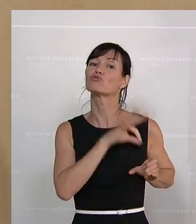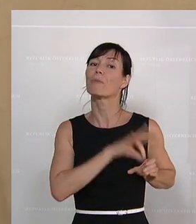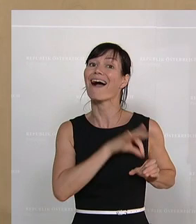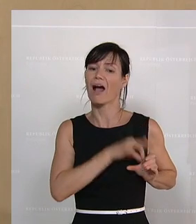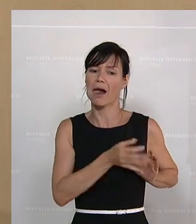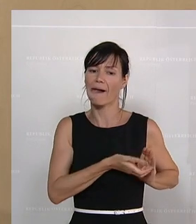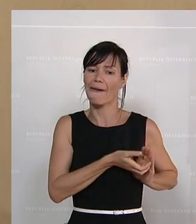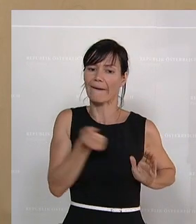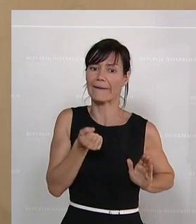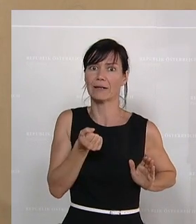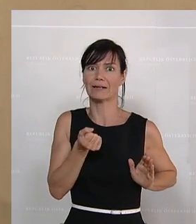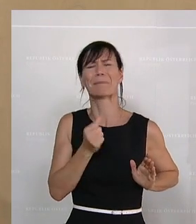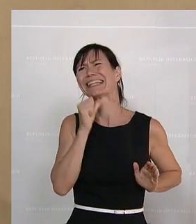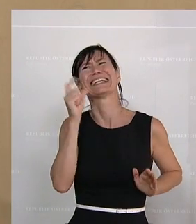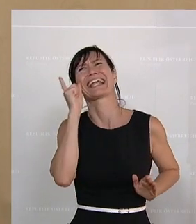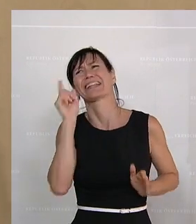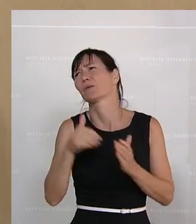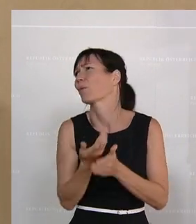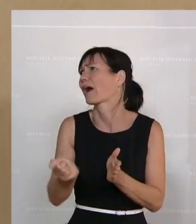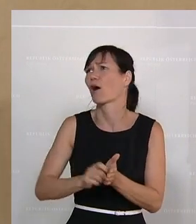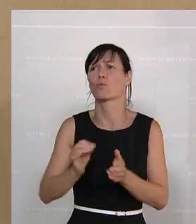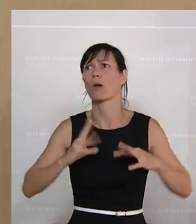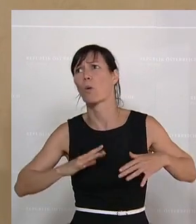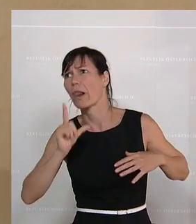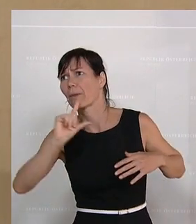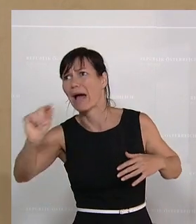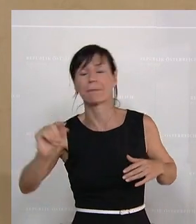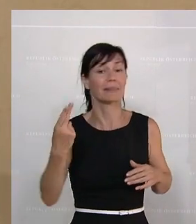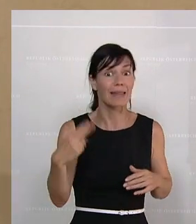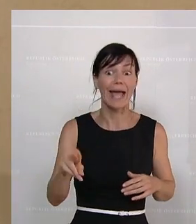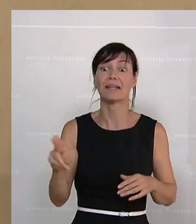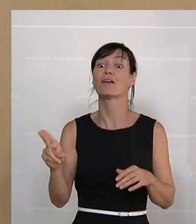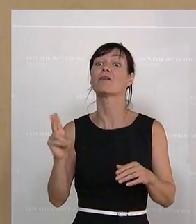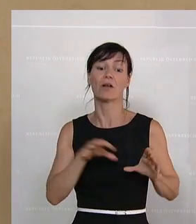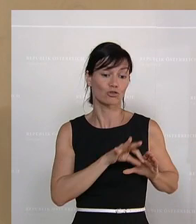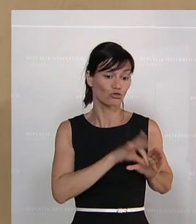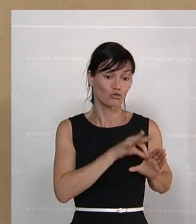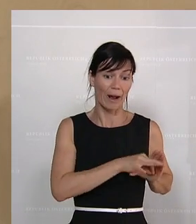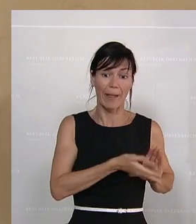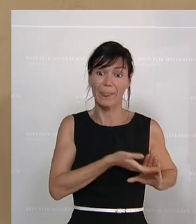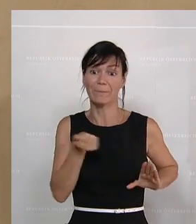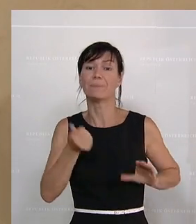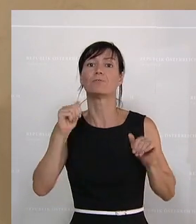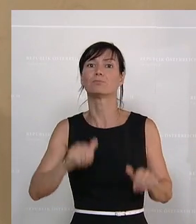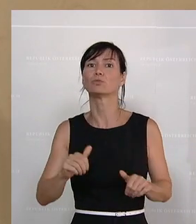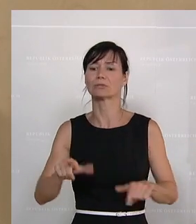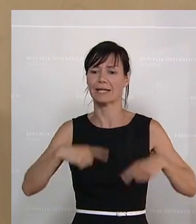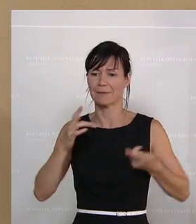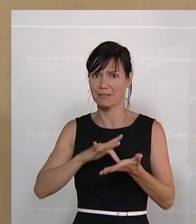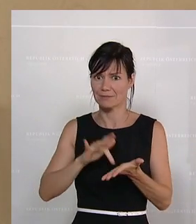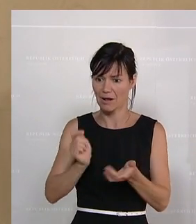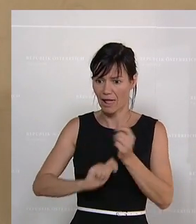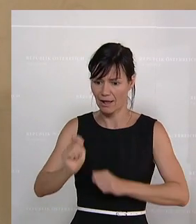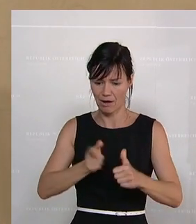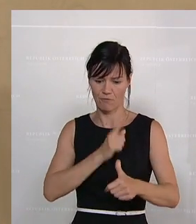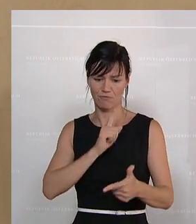angreifen und sich ein neues handy zu kaufen oder auf urlaub zu fahren sondern um zu tanken um die lebensmittel einzukaufen und um die gas und